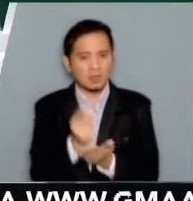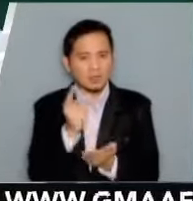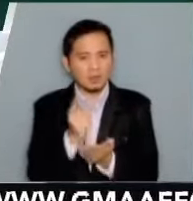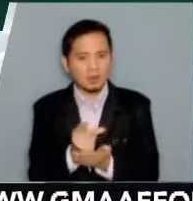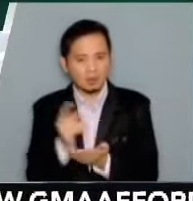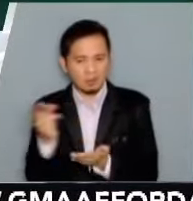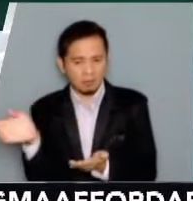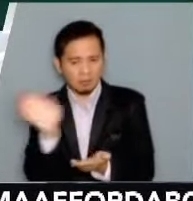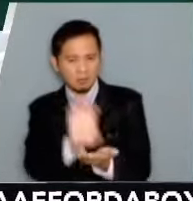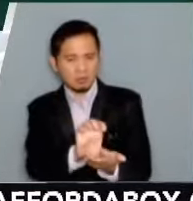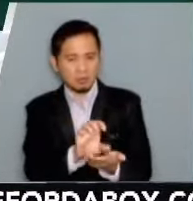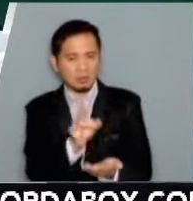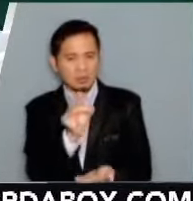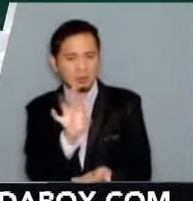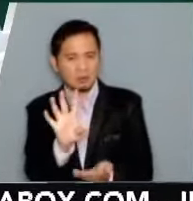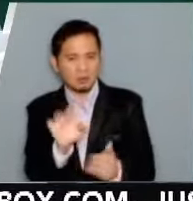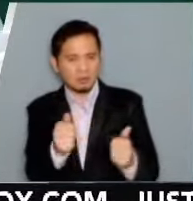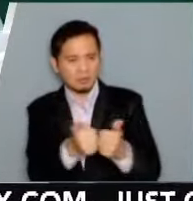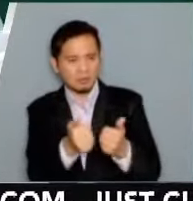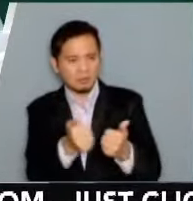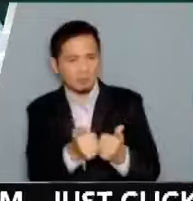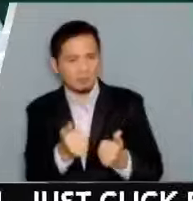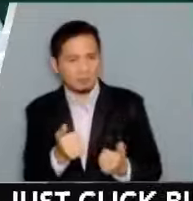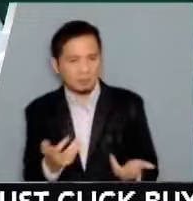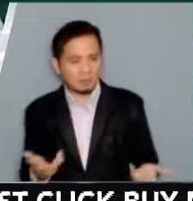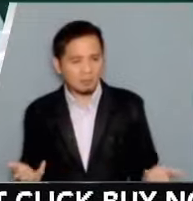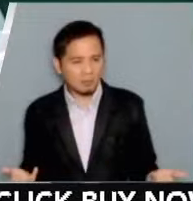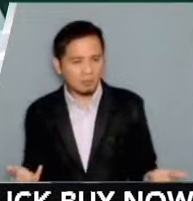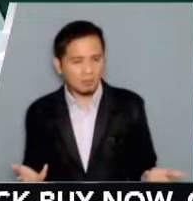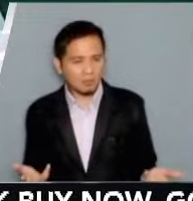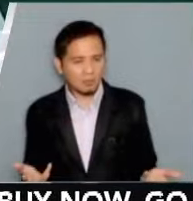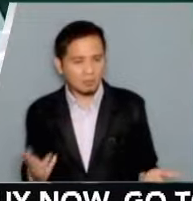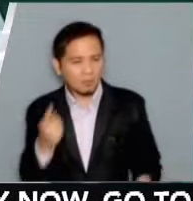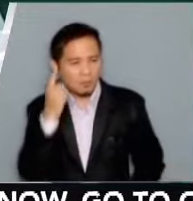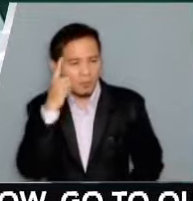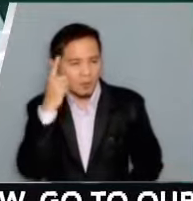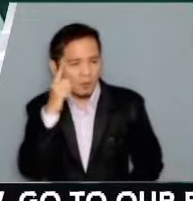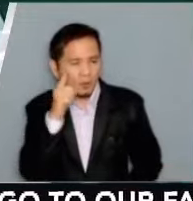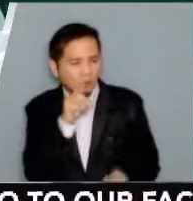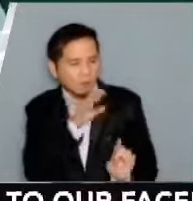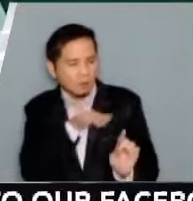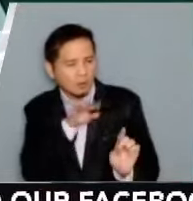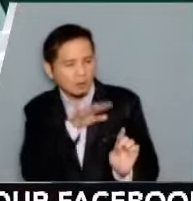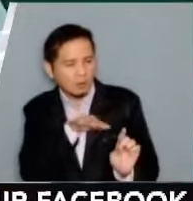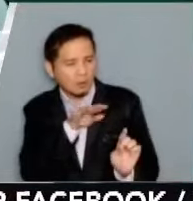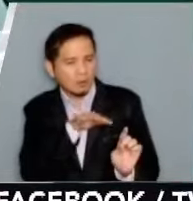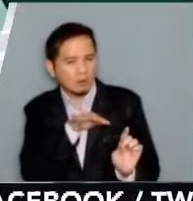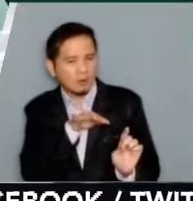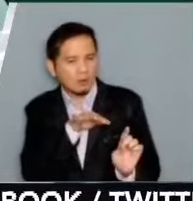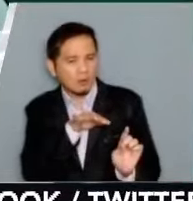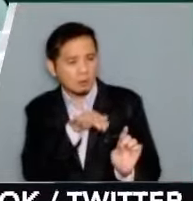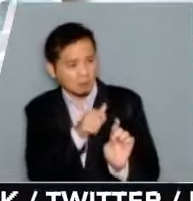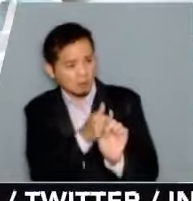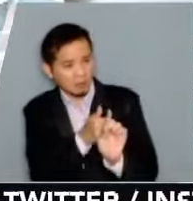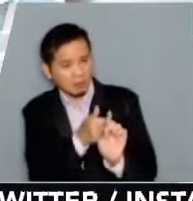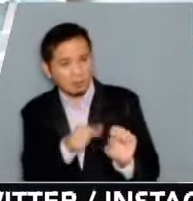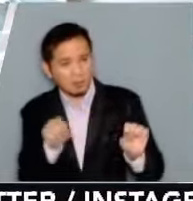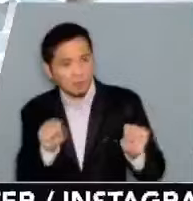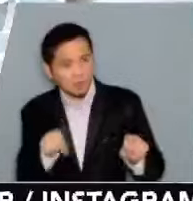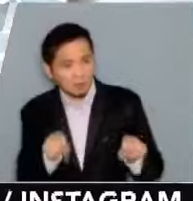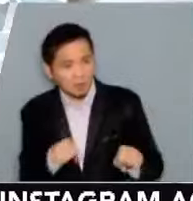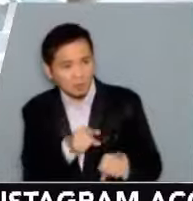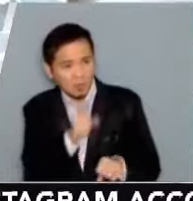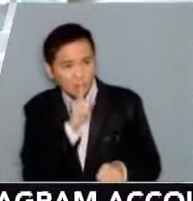isang game na hindi siya sure na malaking posibilidad na mananalo siya